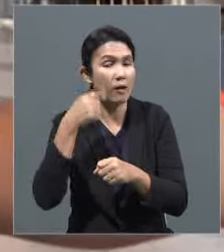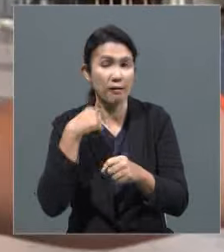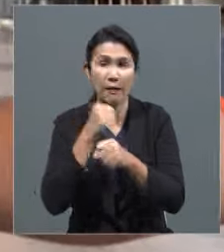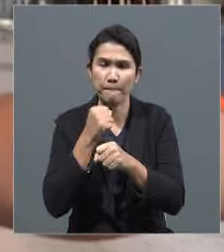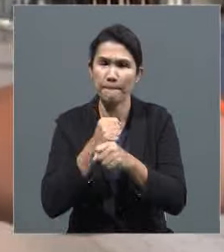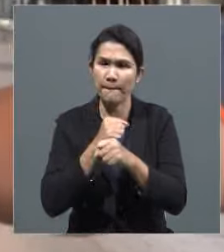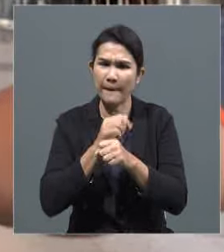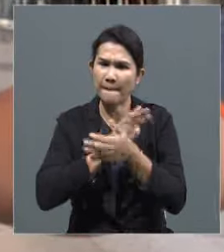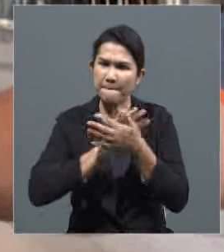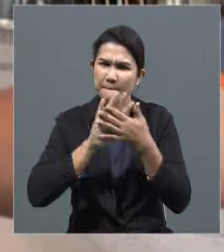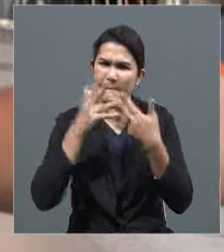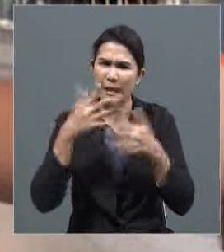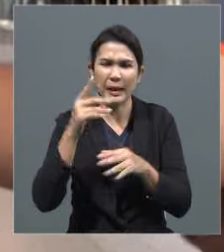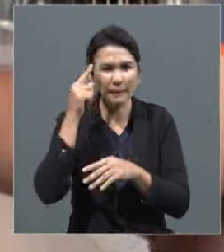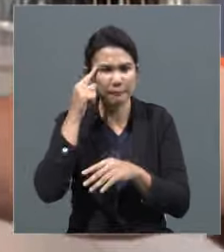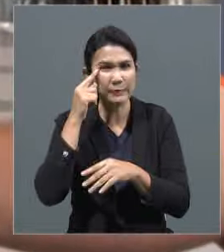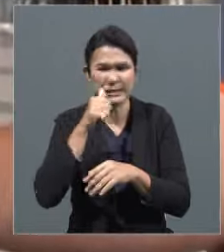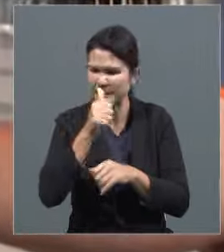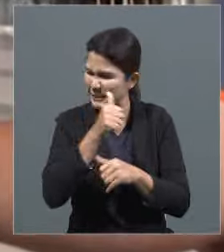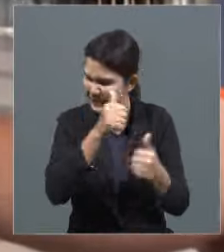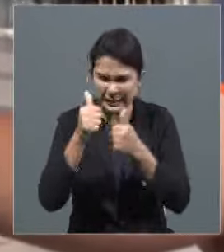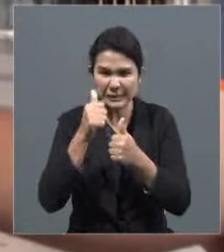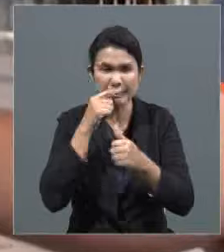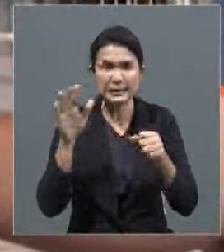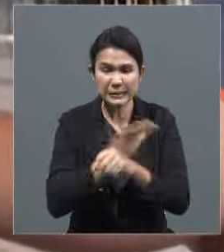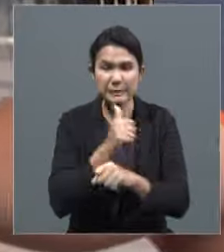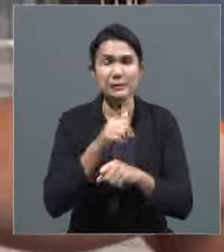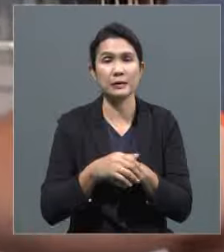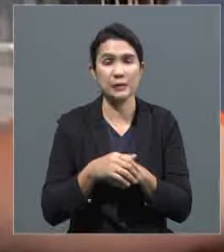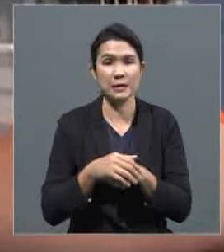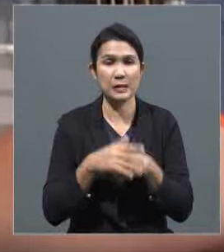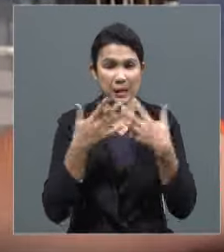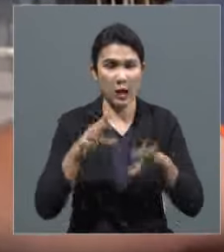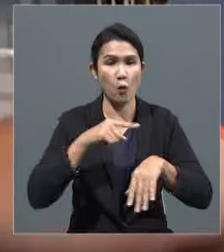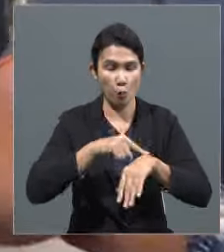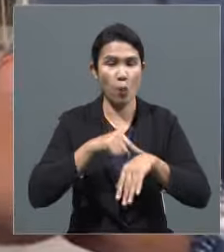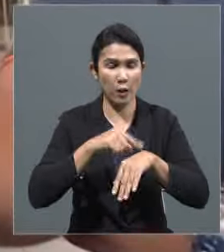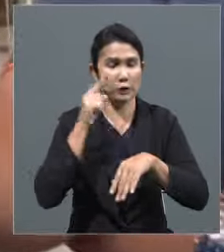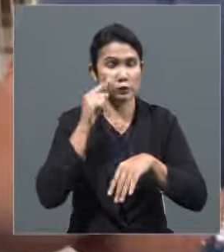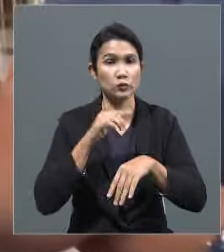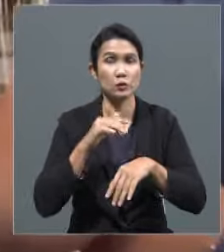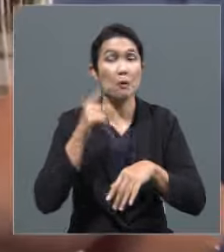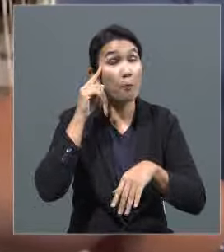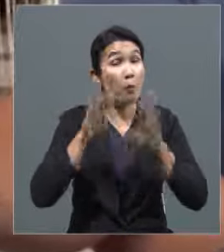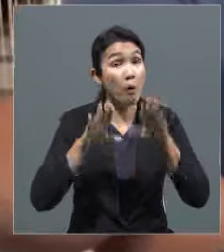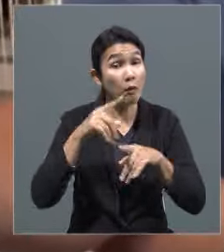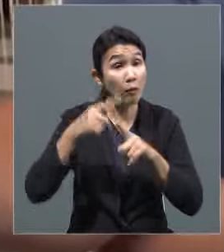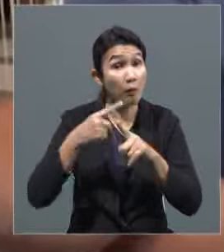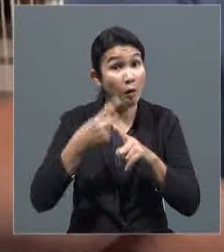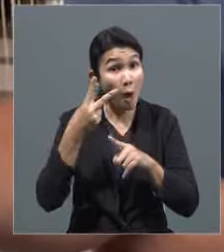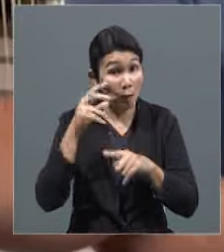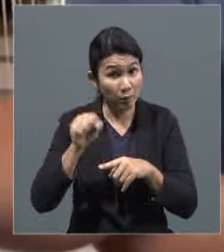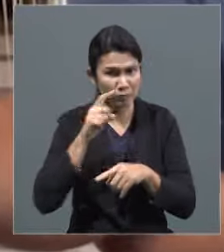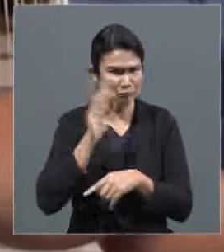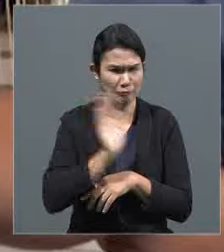ได้รอบครอบที่สุดนะครับแล้วก็ในเวลาที่เหมาะสมครับ อาจจะใช้เวลาถึง2เดือนตรงนี้จริงไหม